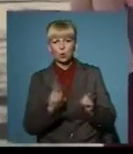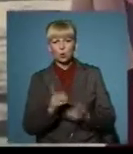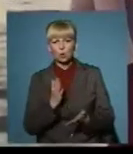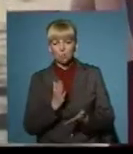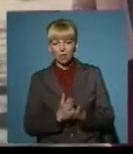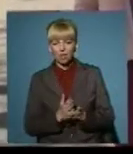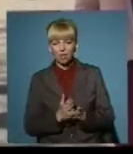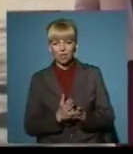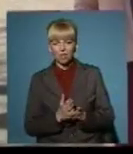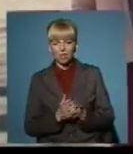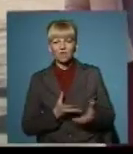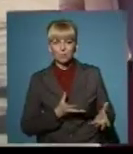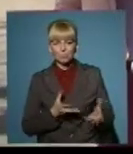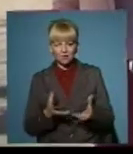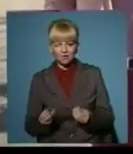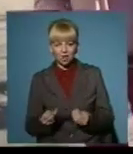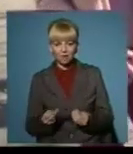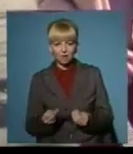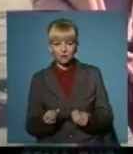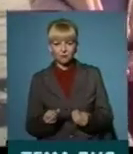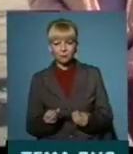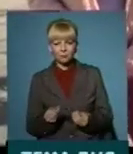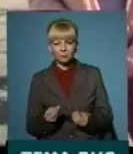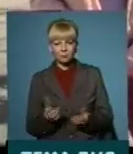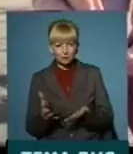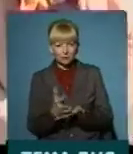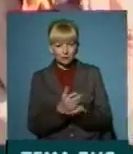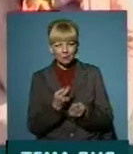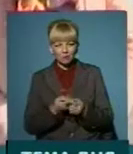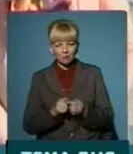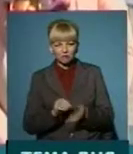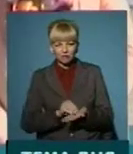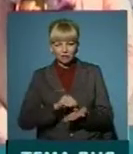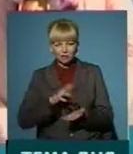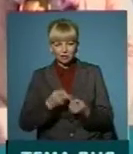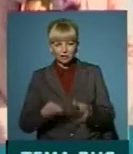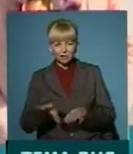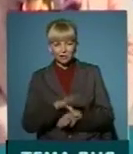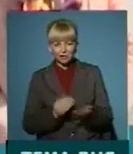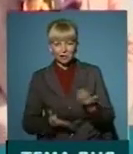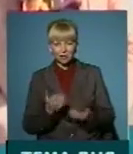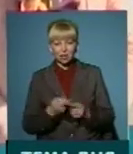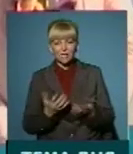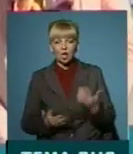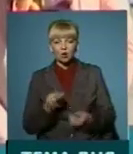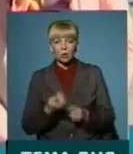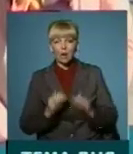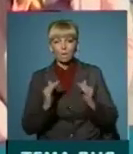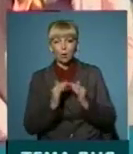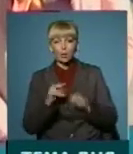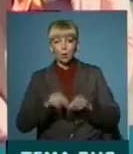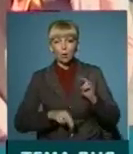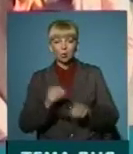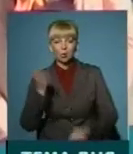має впливати, да? Вбирати ці речі. Тобто, якщо це, ну, будівля